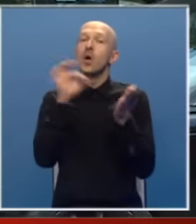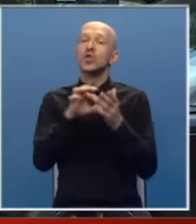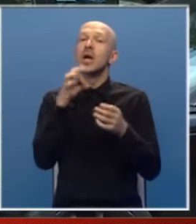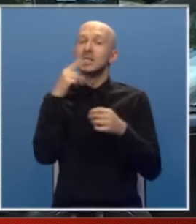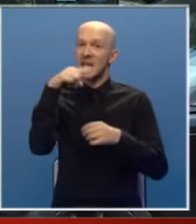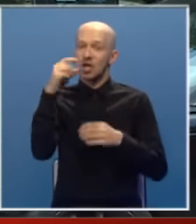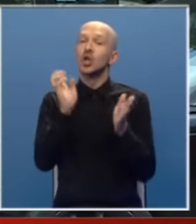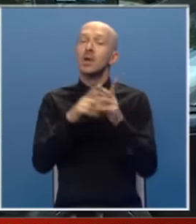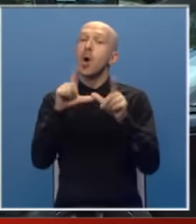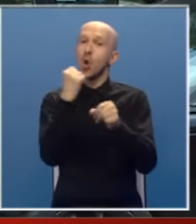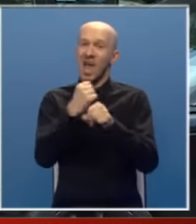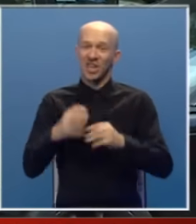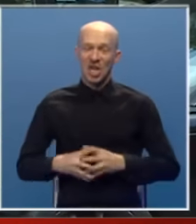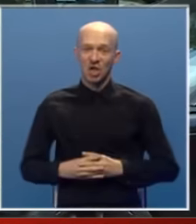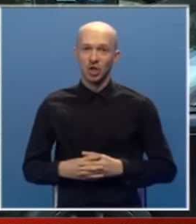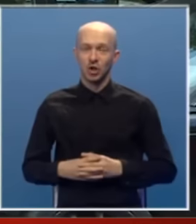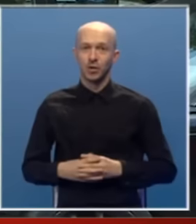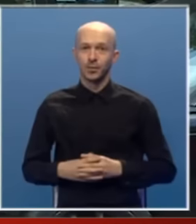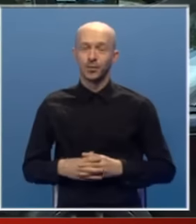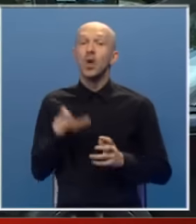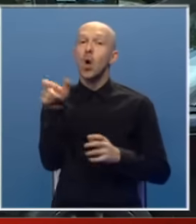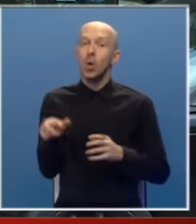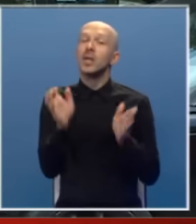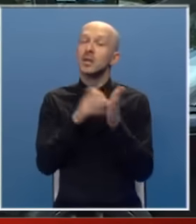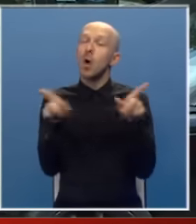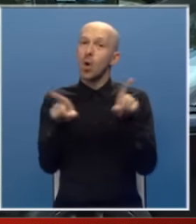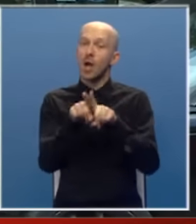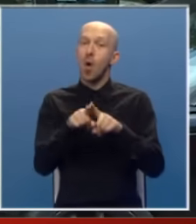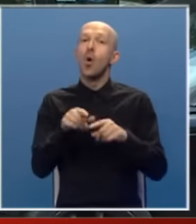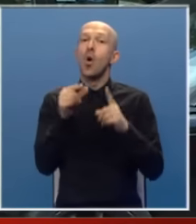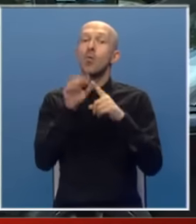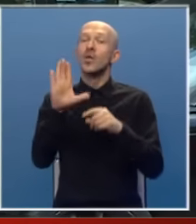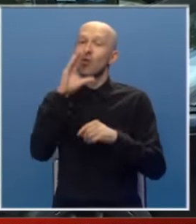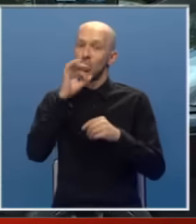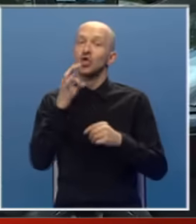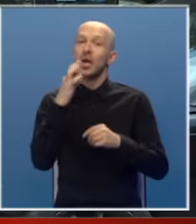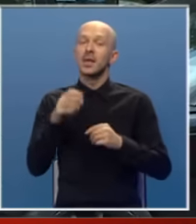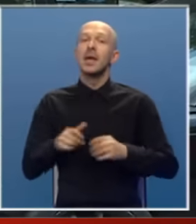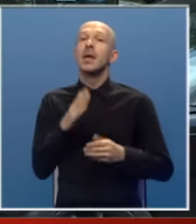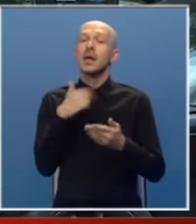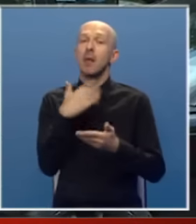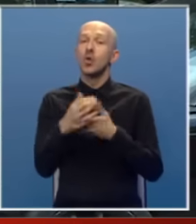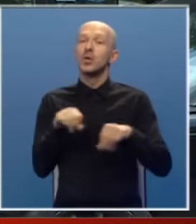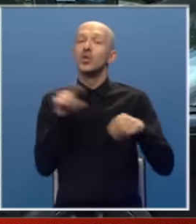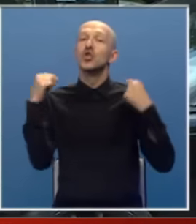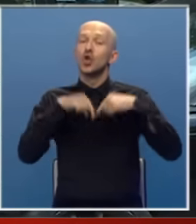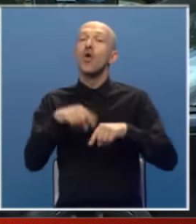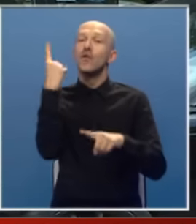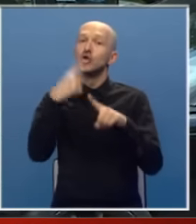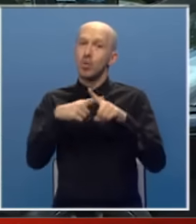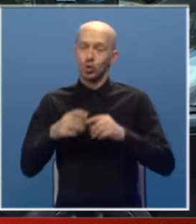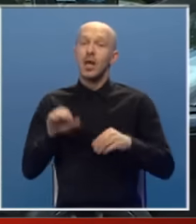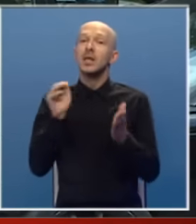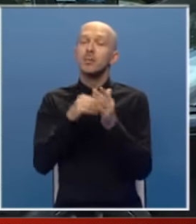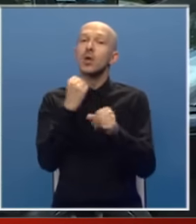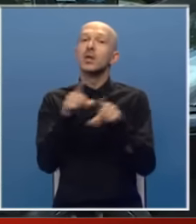se kaže da treba uraditi. Jer on je trebao kao po njegovoj priči, kad je sam ja bio direktor, se mene žalio više puta.